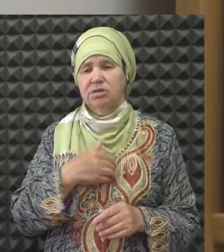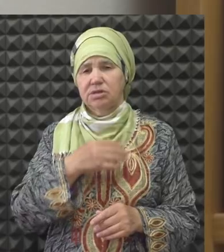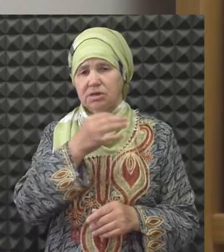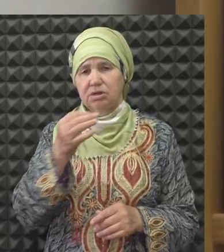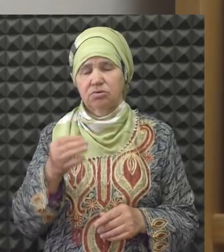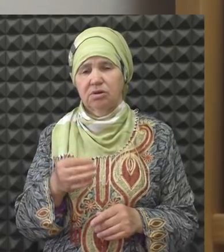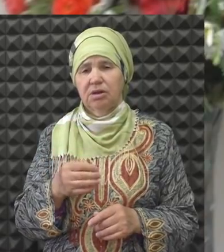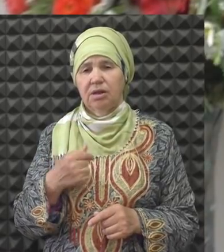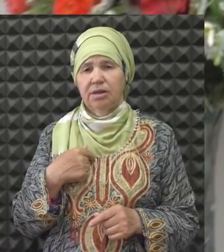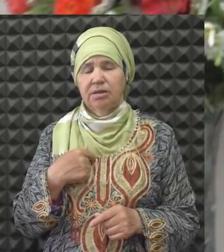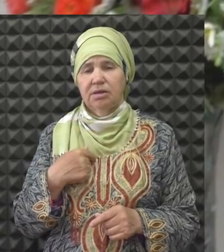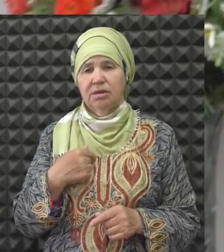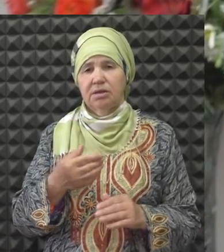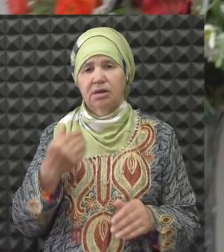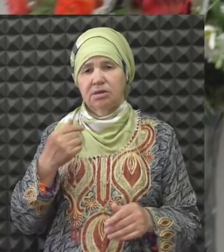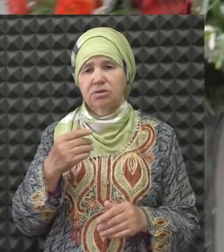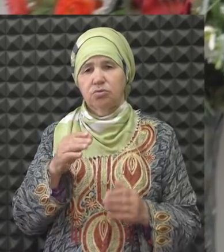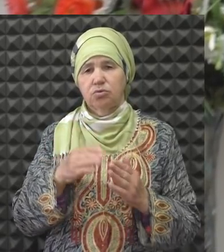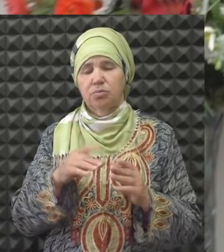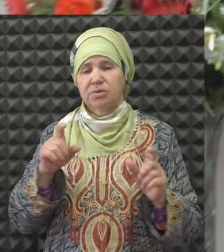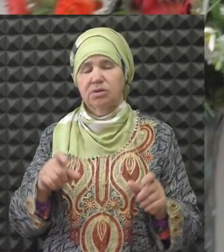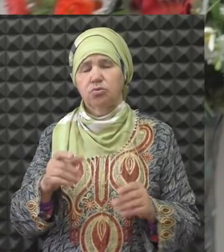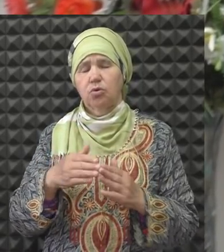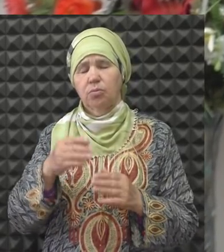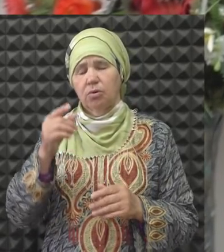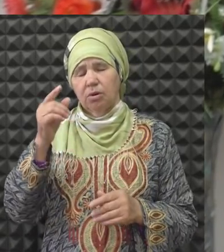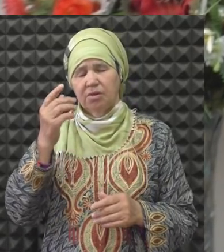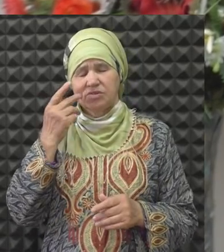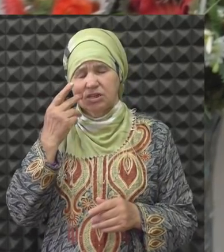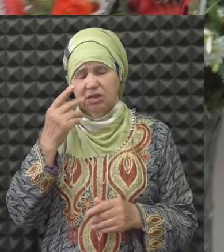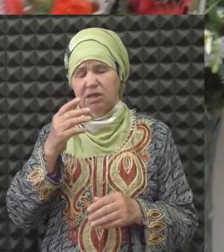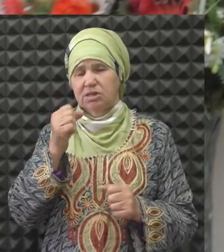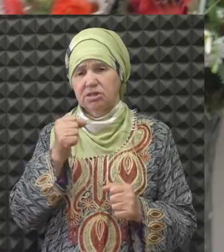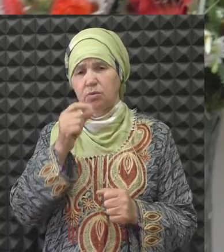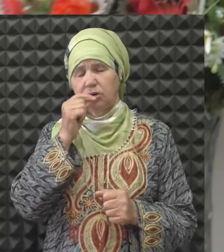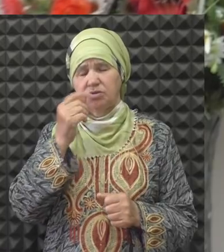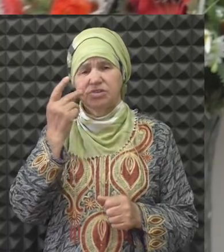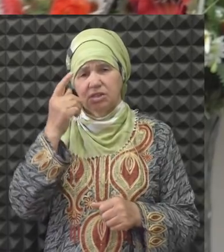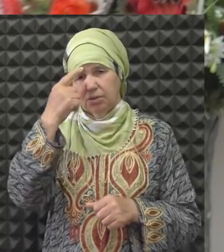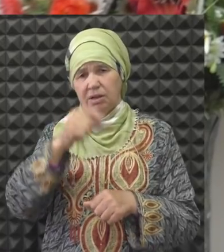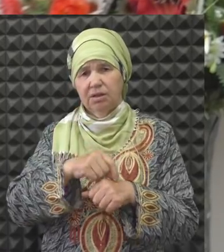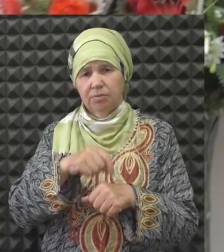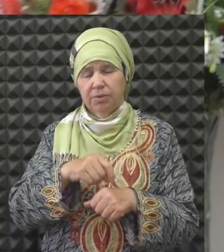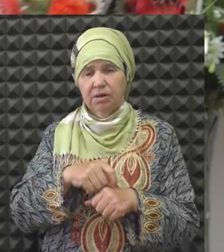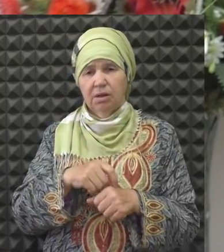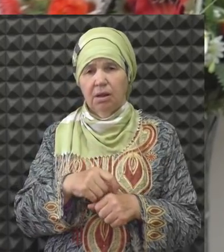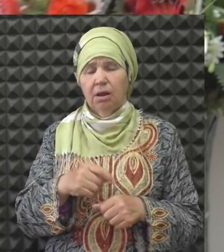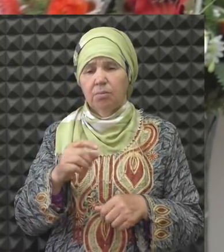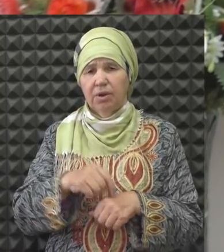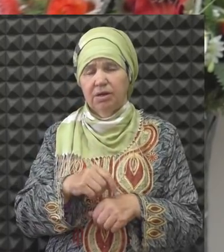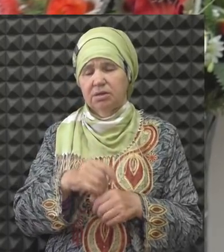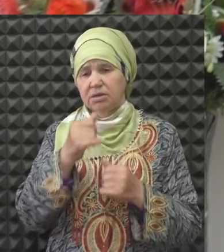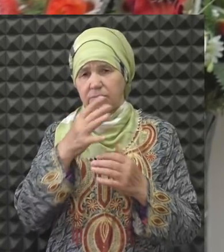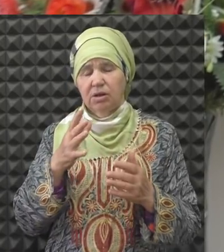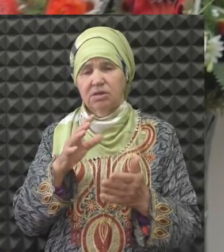честно скажу, ураза. Раньше дома я держал ураза, то сильно голова болела. То тут